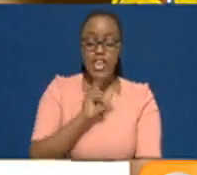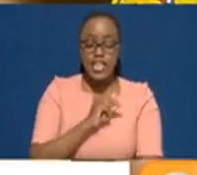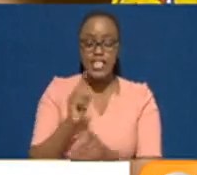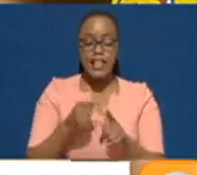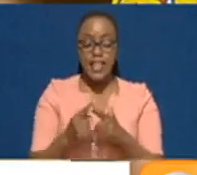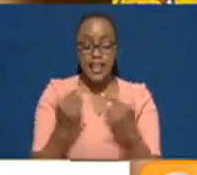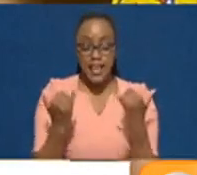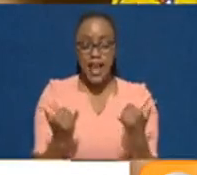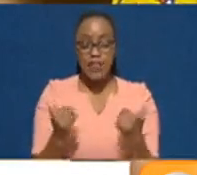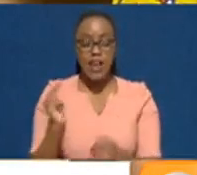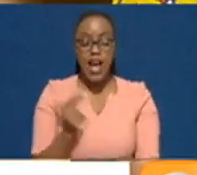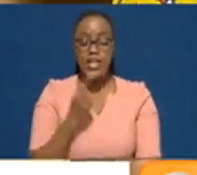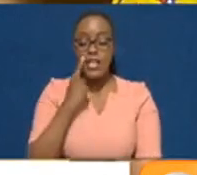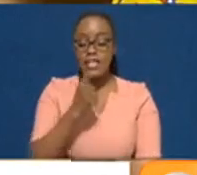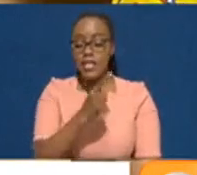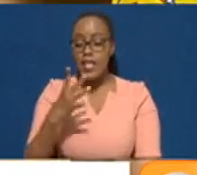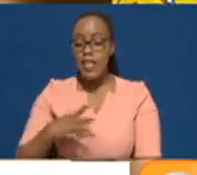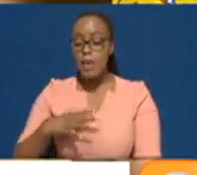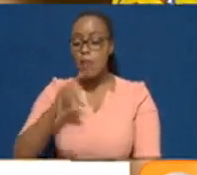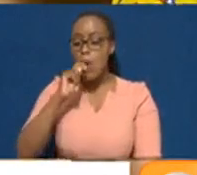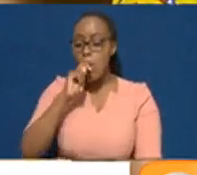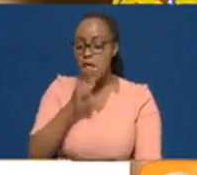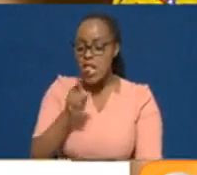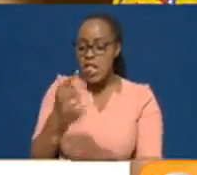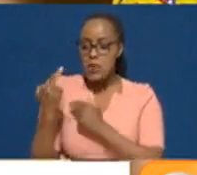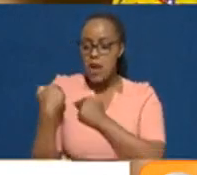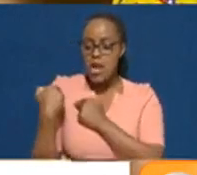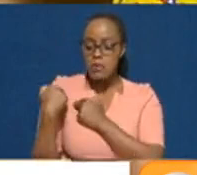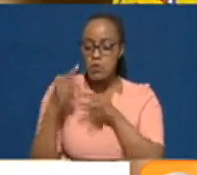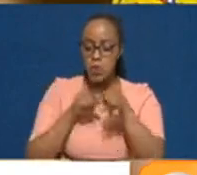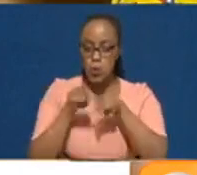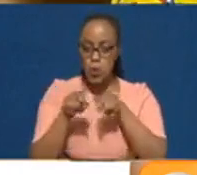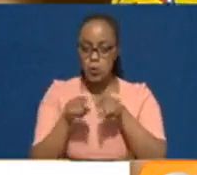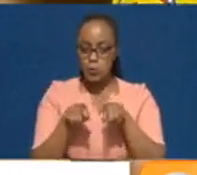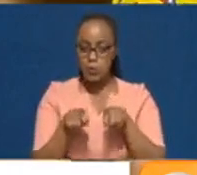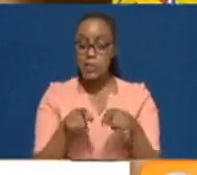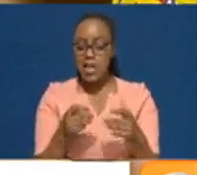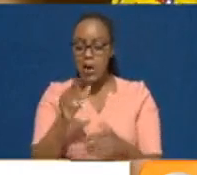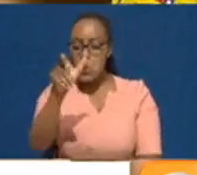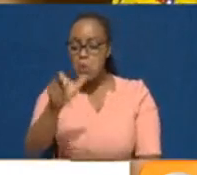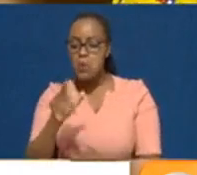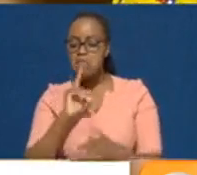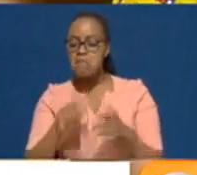Sasa naona wale marifri ambao walikuwa pale, mwa yungine nasema